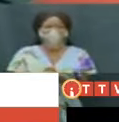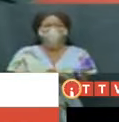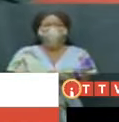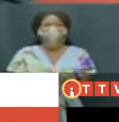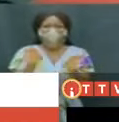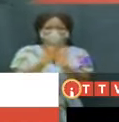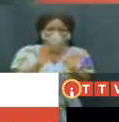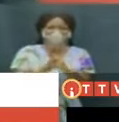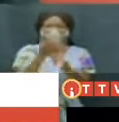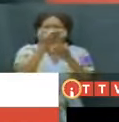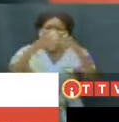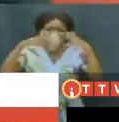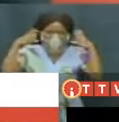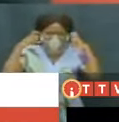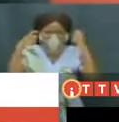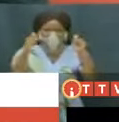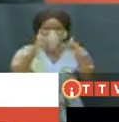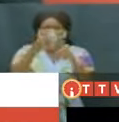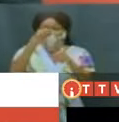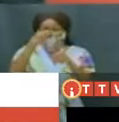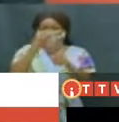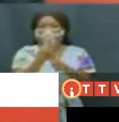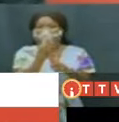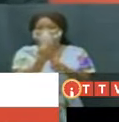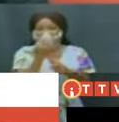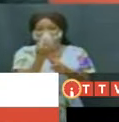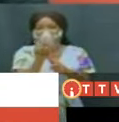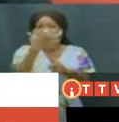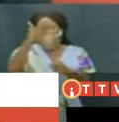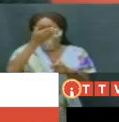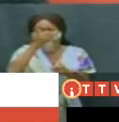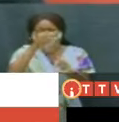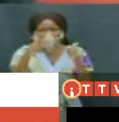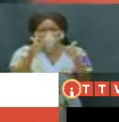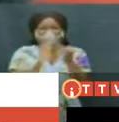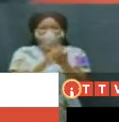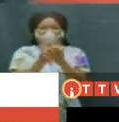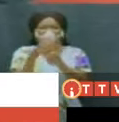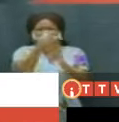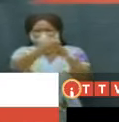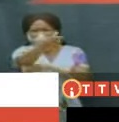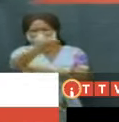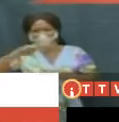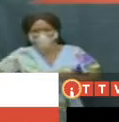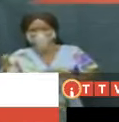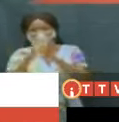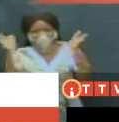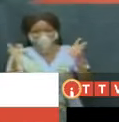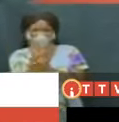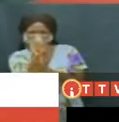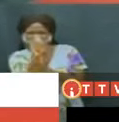bwinobwino, kutseka pamphuno komanso kutseka pakamwa, kwa mmene mundiye makomo ake amene kachirombo kaja ka virus